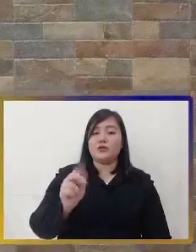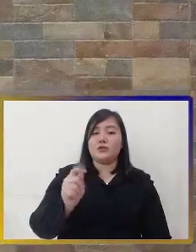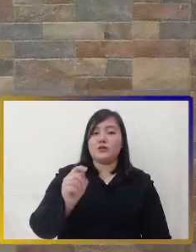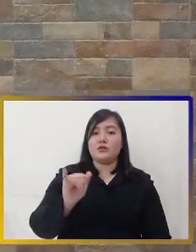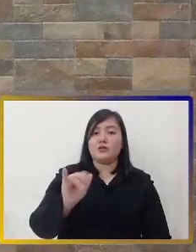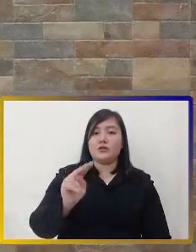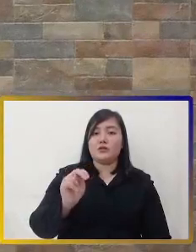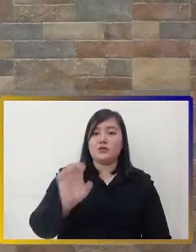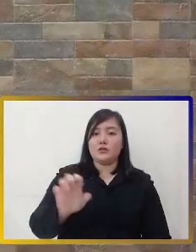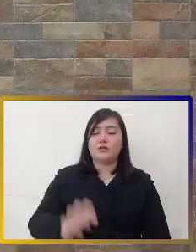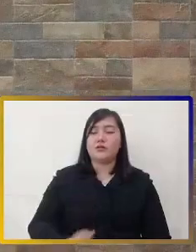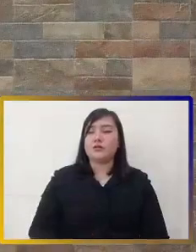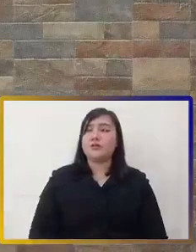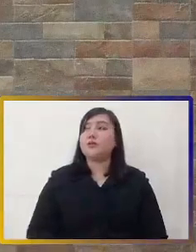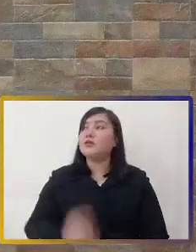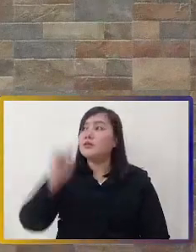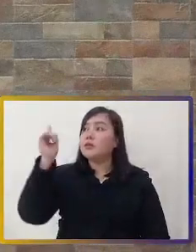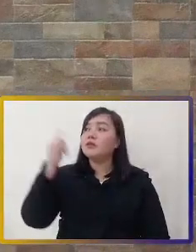Tama at parang tama.